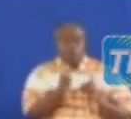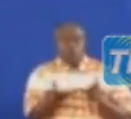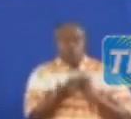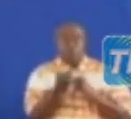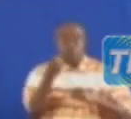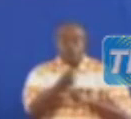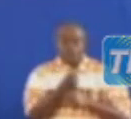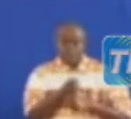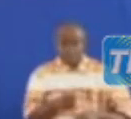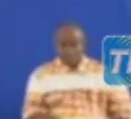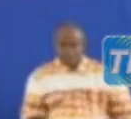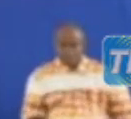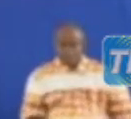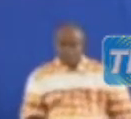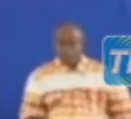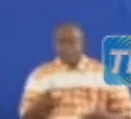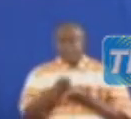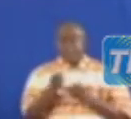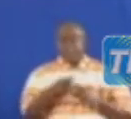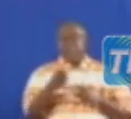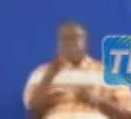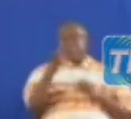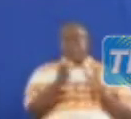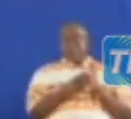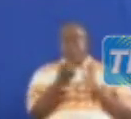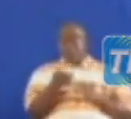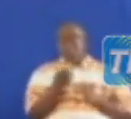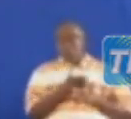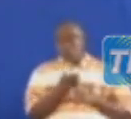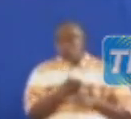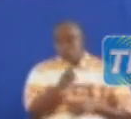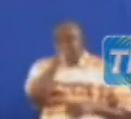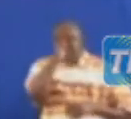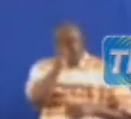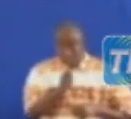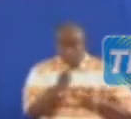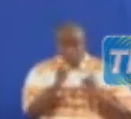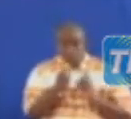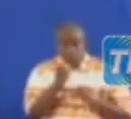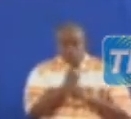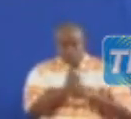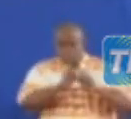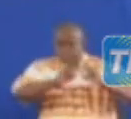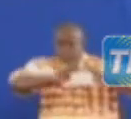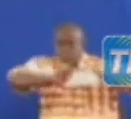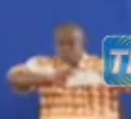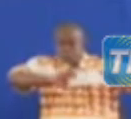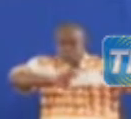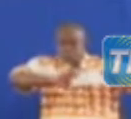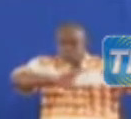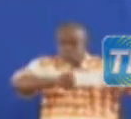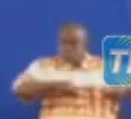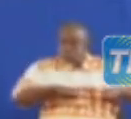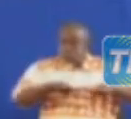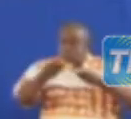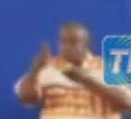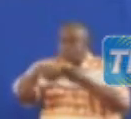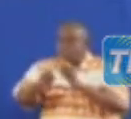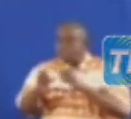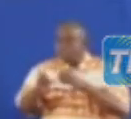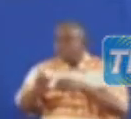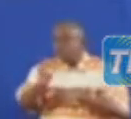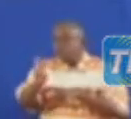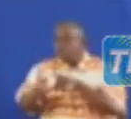vimefanyika. Mashauri 273 ya nidhamu ya walimu yamefanywa uchunguzi na kuwasilishwa katika kamati za